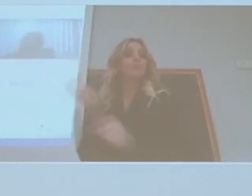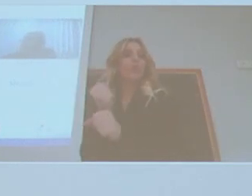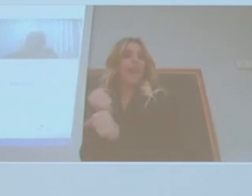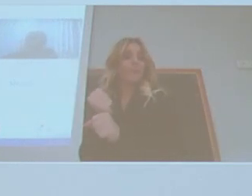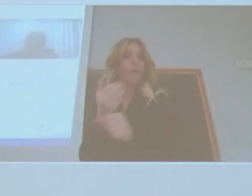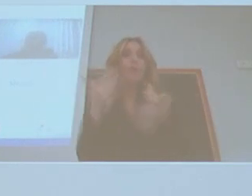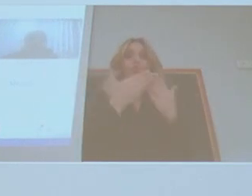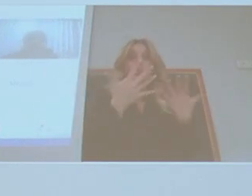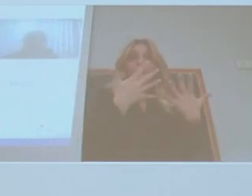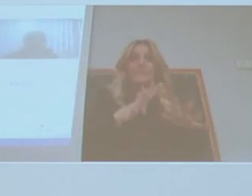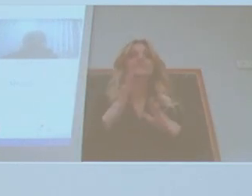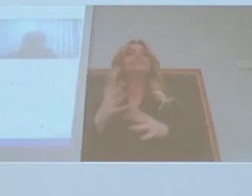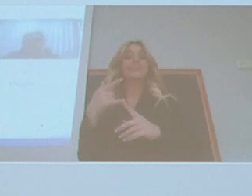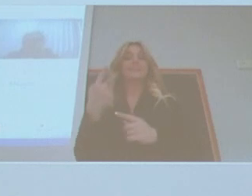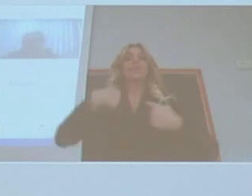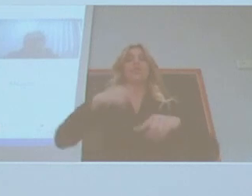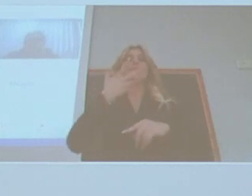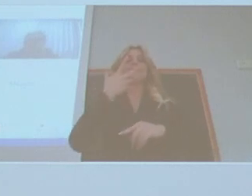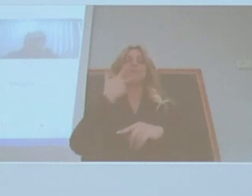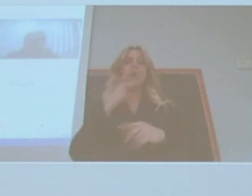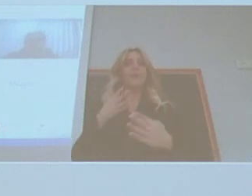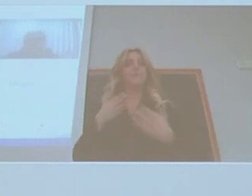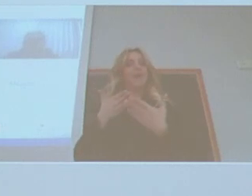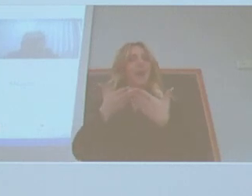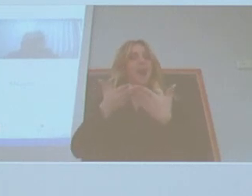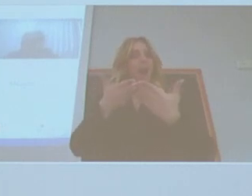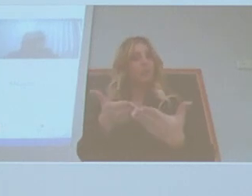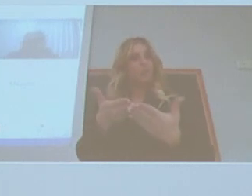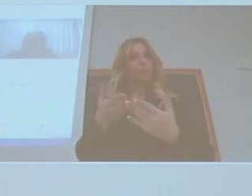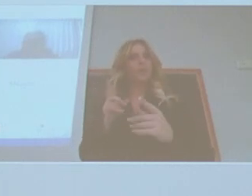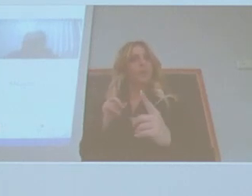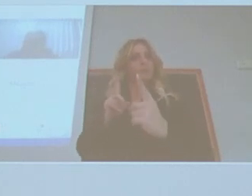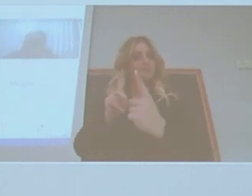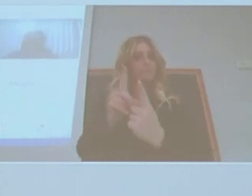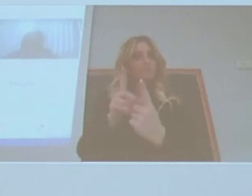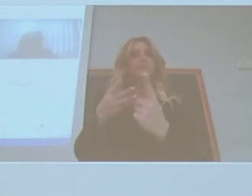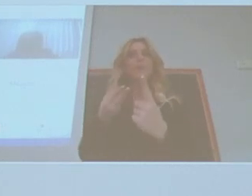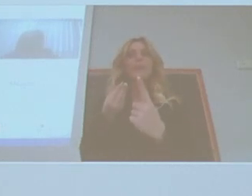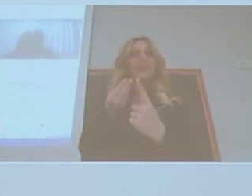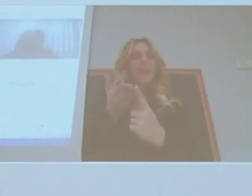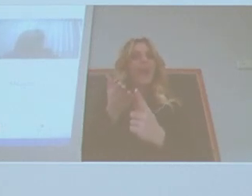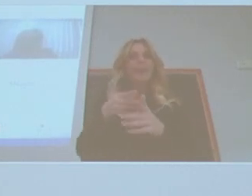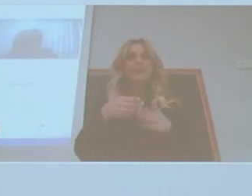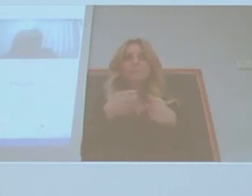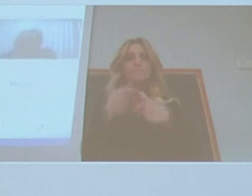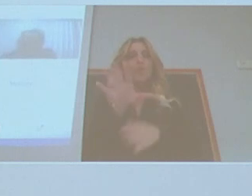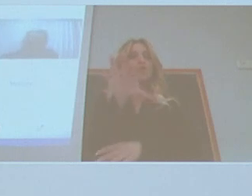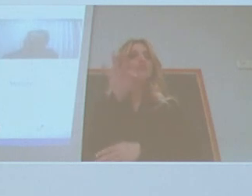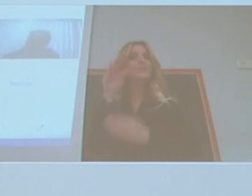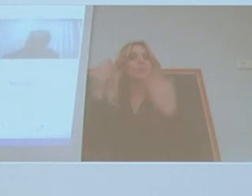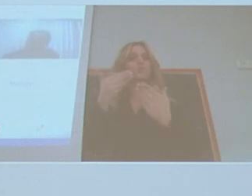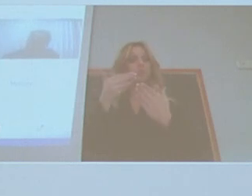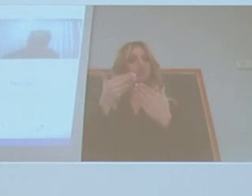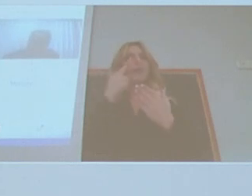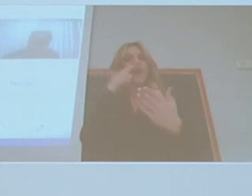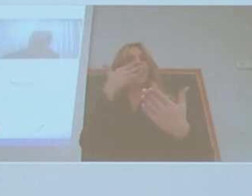conseguito. Noi vogliamo venirvi incontro in questa azione, orientandovi al meglio possibile nella scelta dello studio, sia in